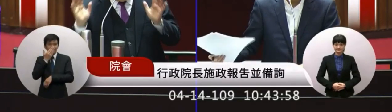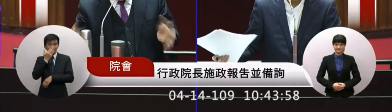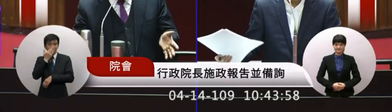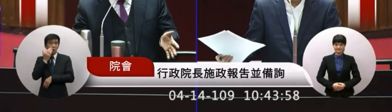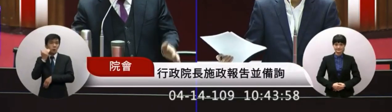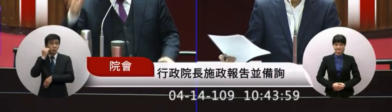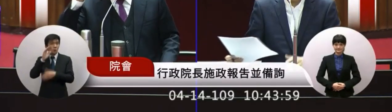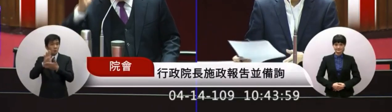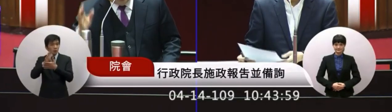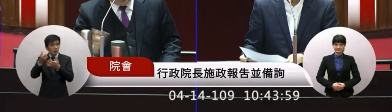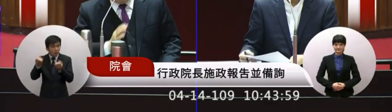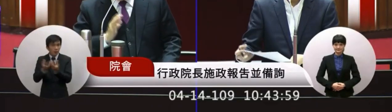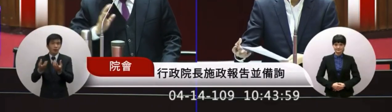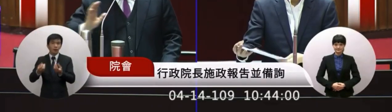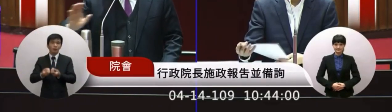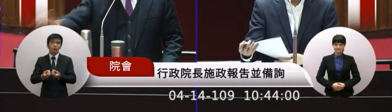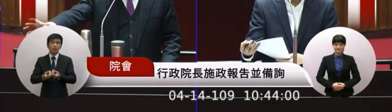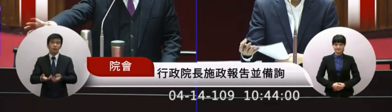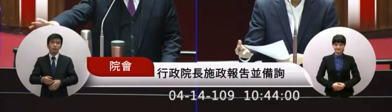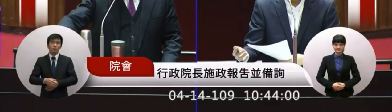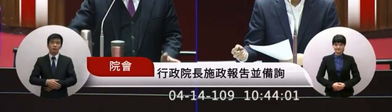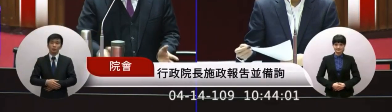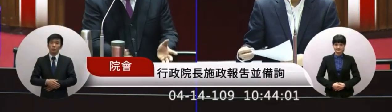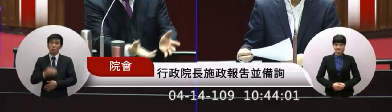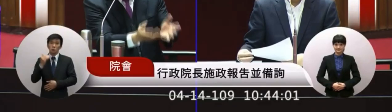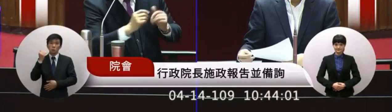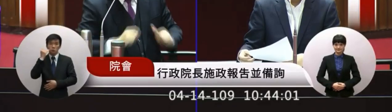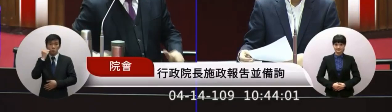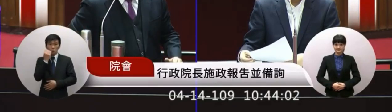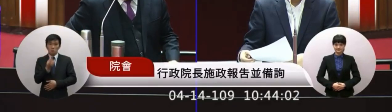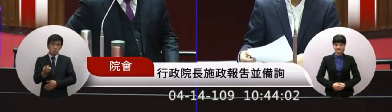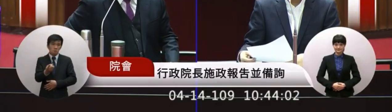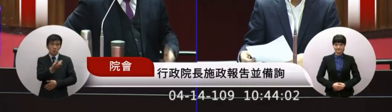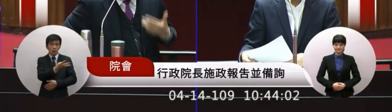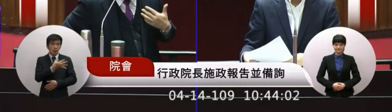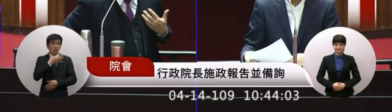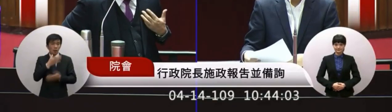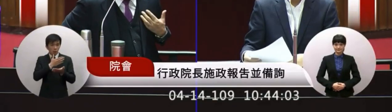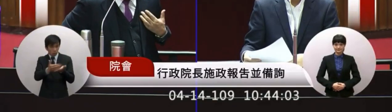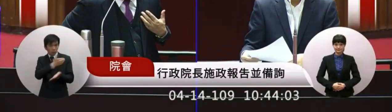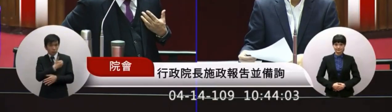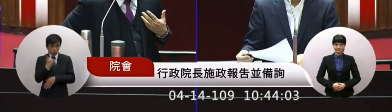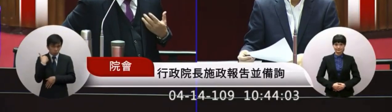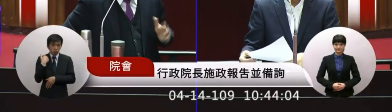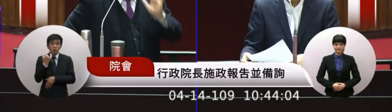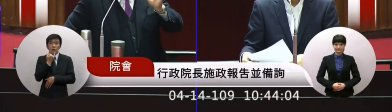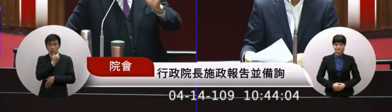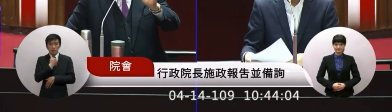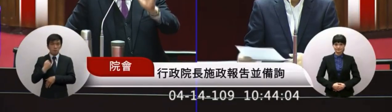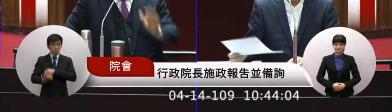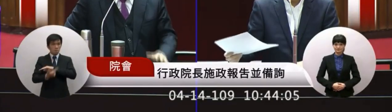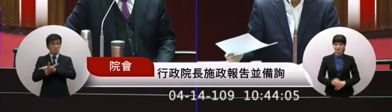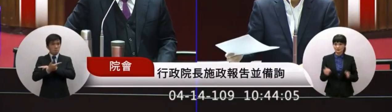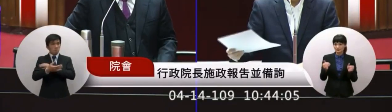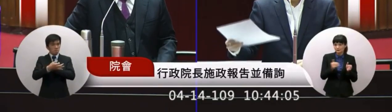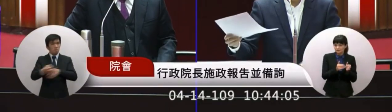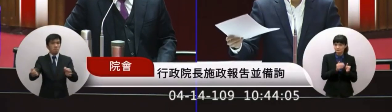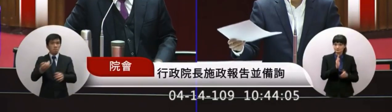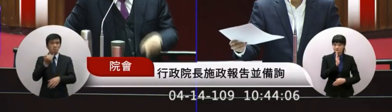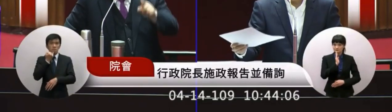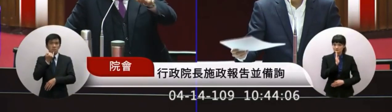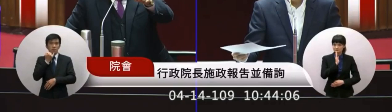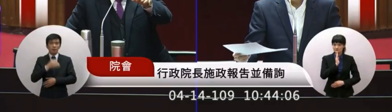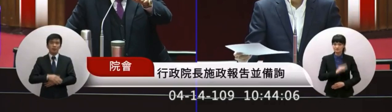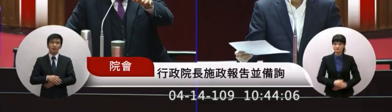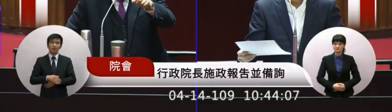我们是战战兢兢。如果这个都能过，那真的也许很快就能到来。 很快， 不敢讲了。 好， 但是